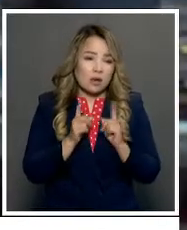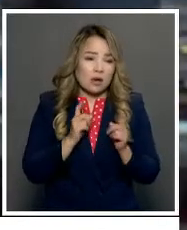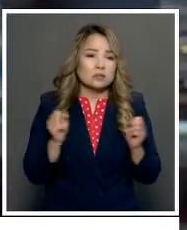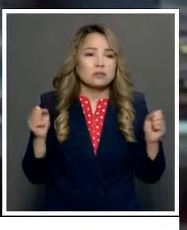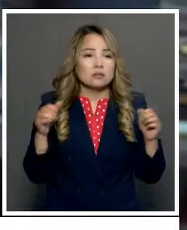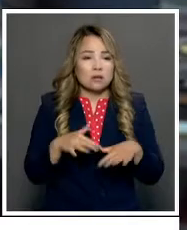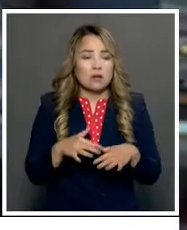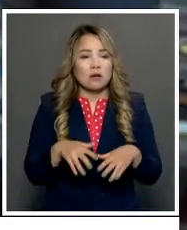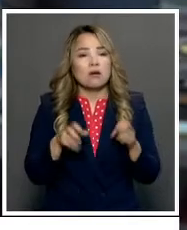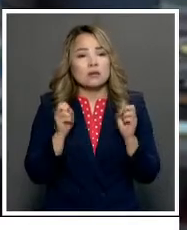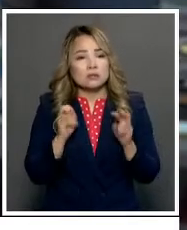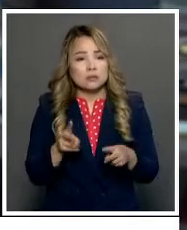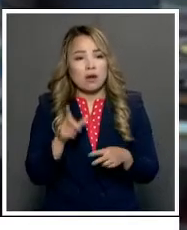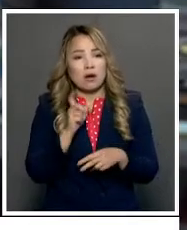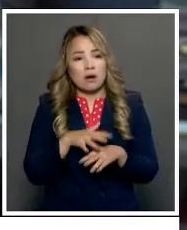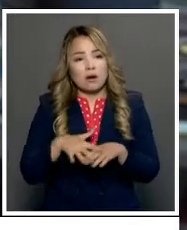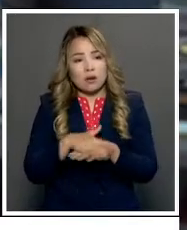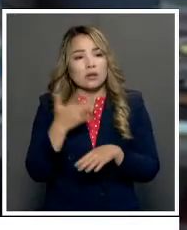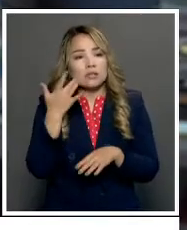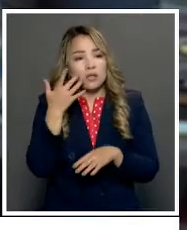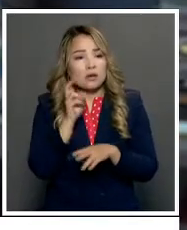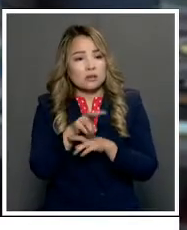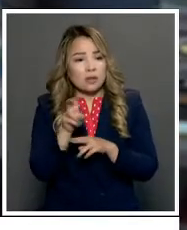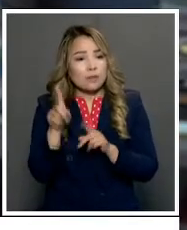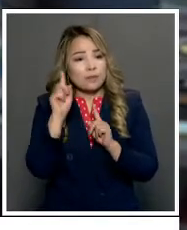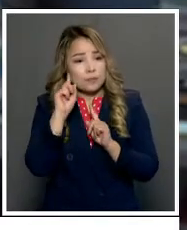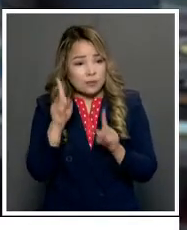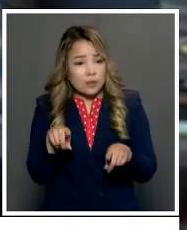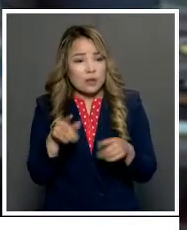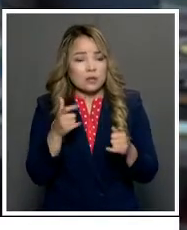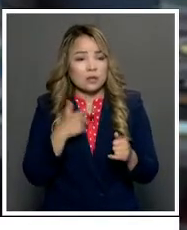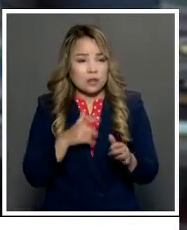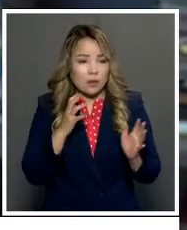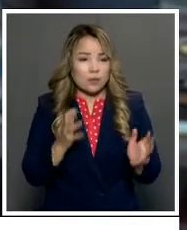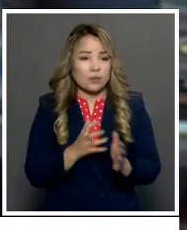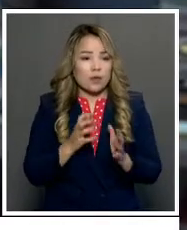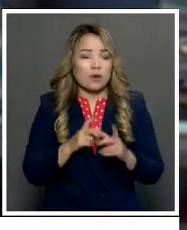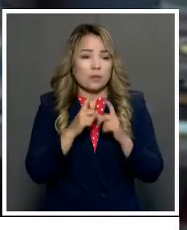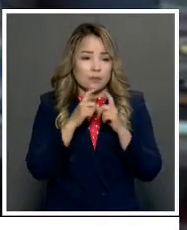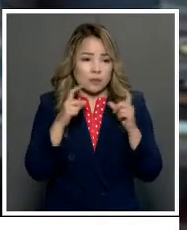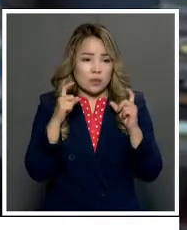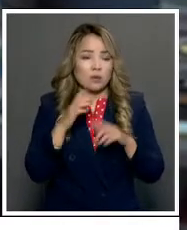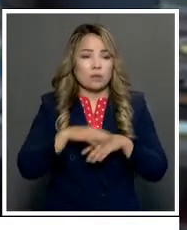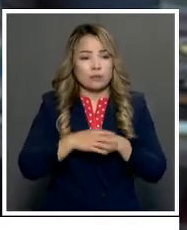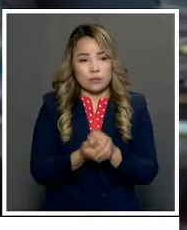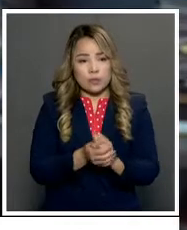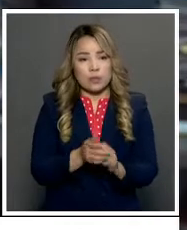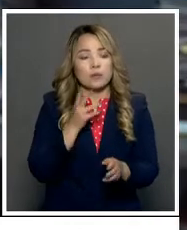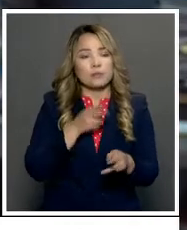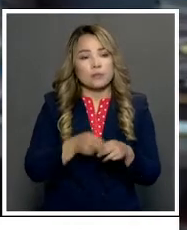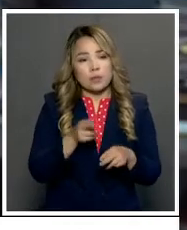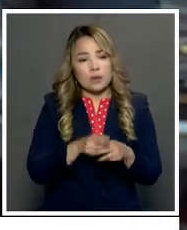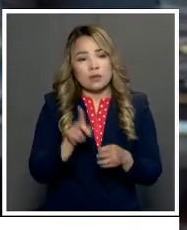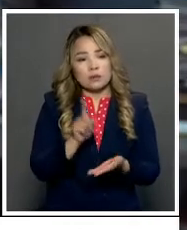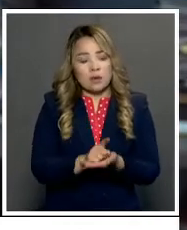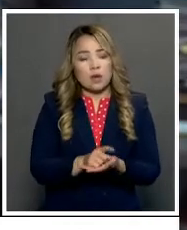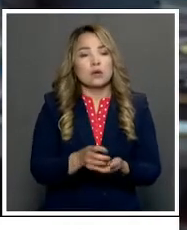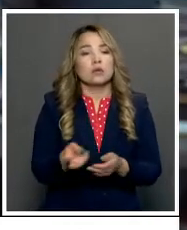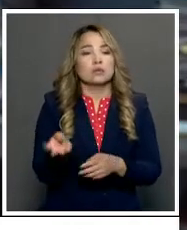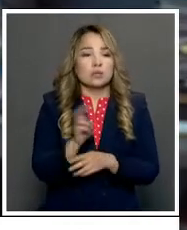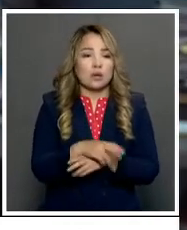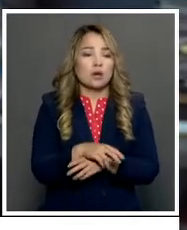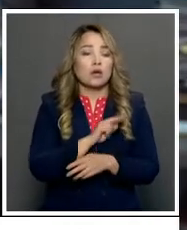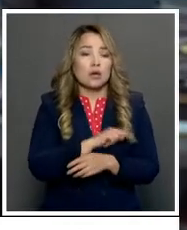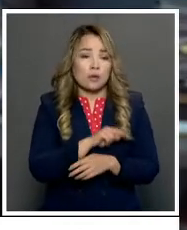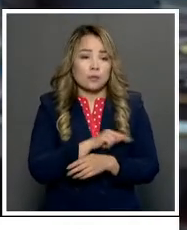халықпен кездеспей қой жүрмейсің. Сондықтан өзімді өзім сақтау үшін жай сақтана маскамен жүрем, қолымды ылғи жуып отырам. Үйге келгенде, жұмысқа келгенде